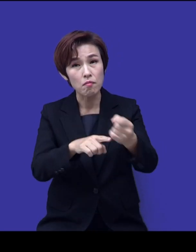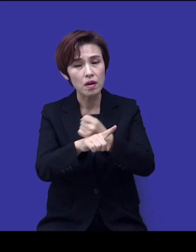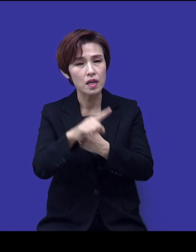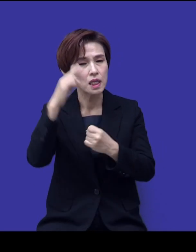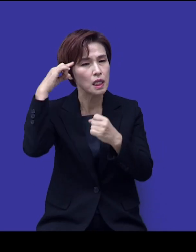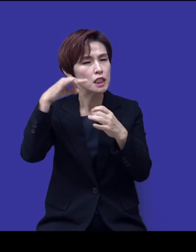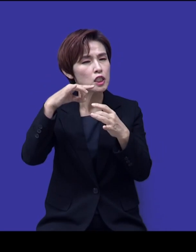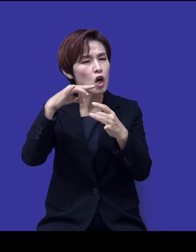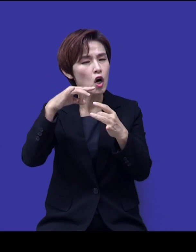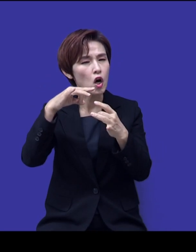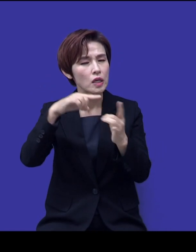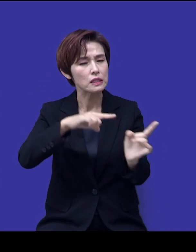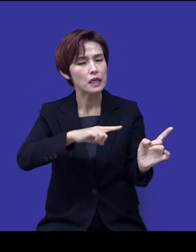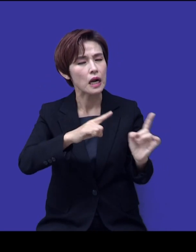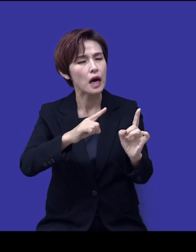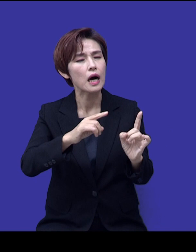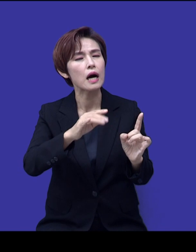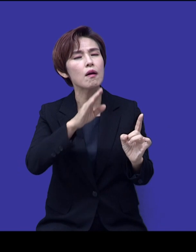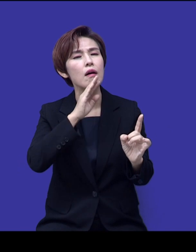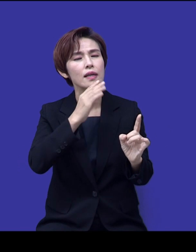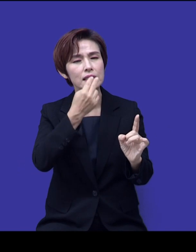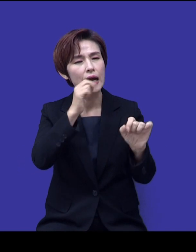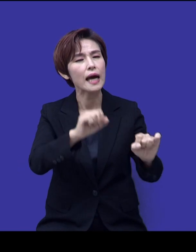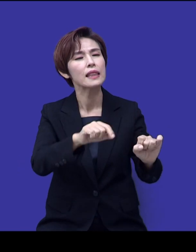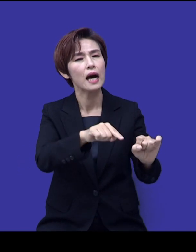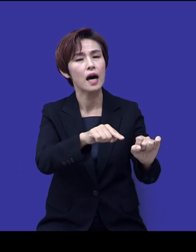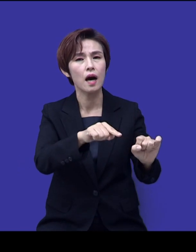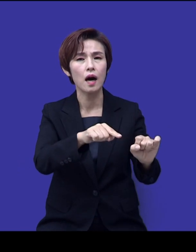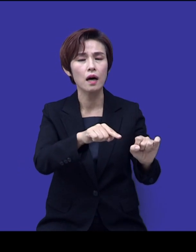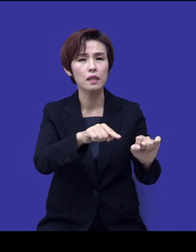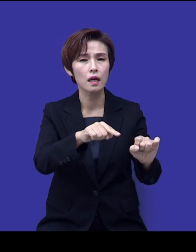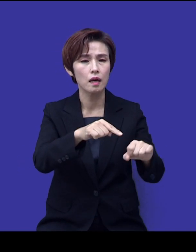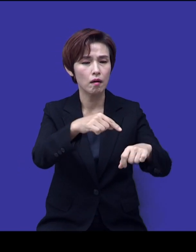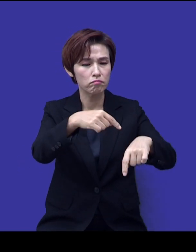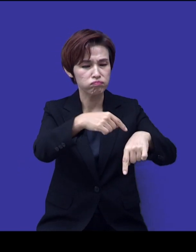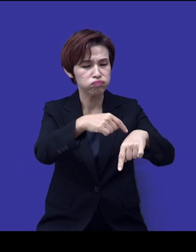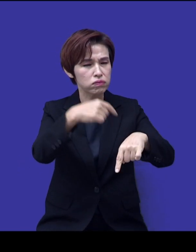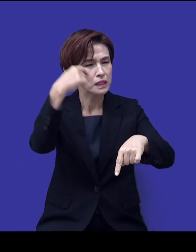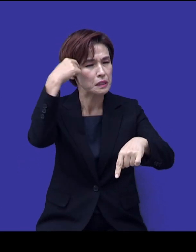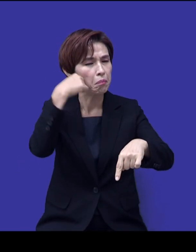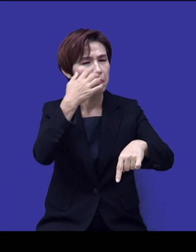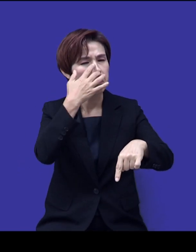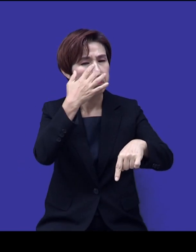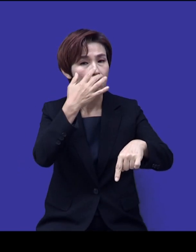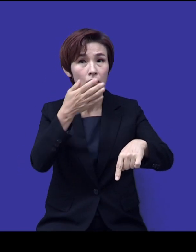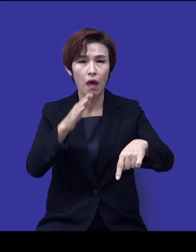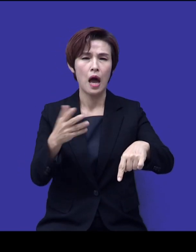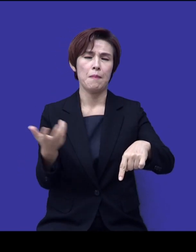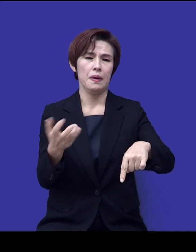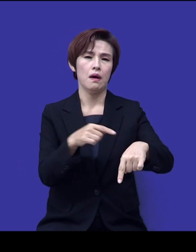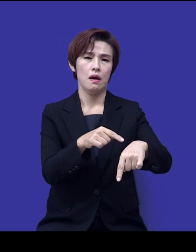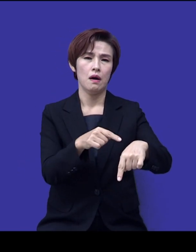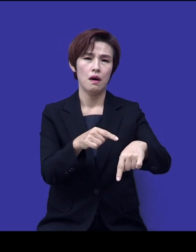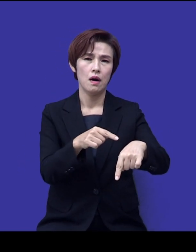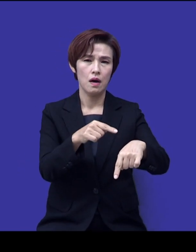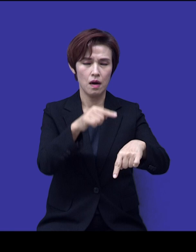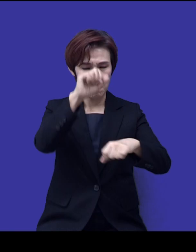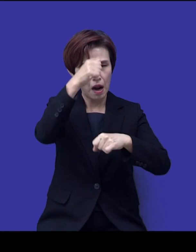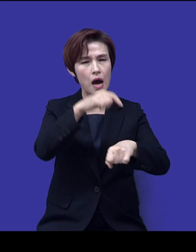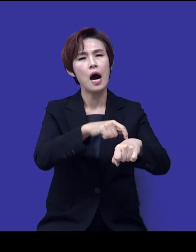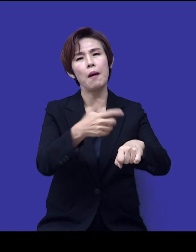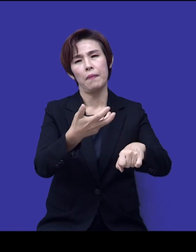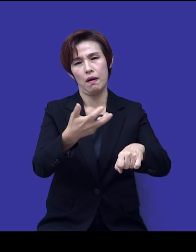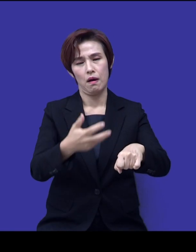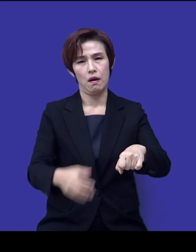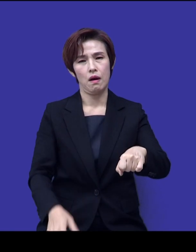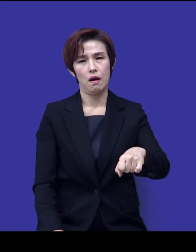사실은 없어요. 예. 감각이. 예. 그런데도 아파요. 예. 환상통이라고도 하고 그런데 어쨌거나 아픈 건 사실이거든요.